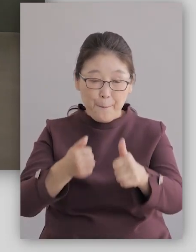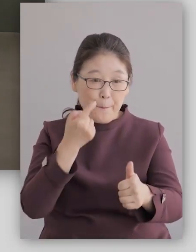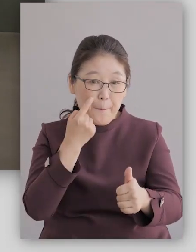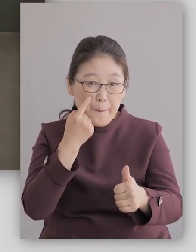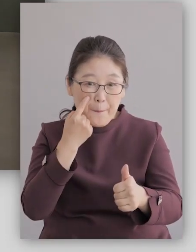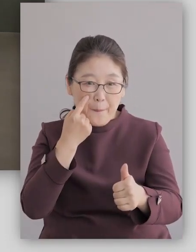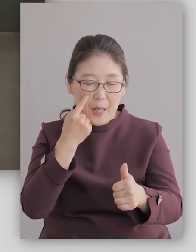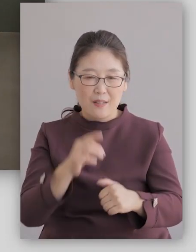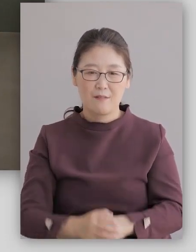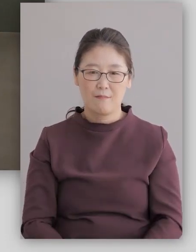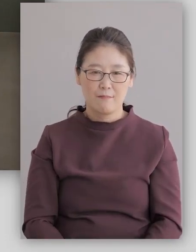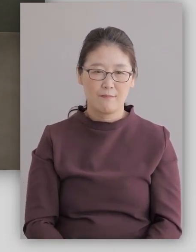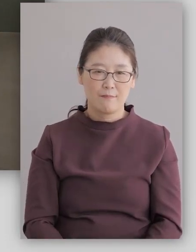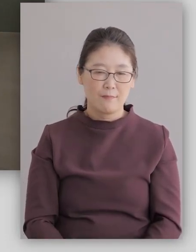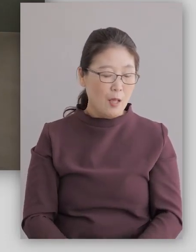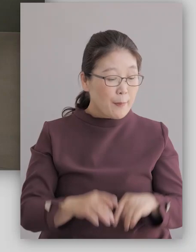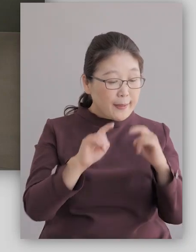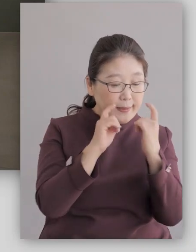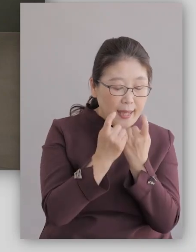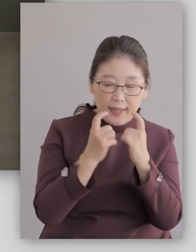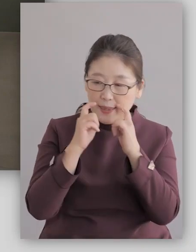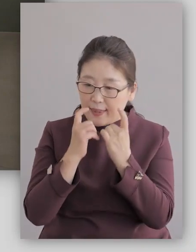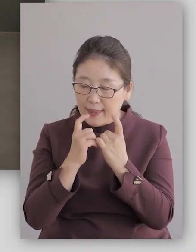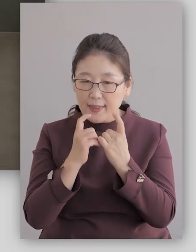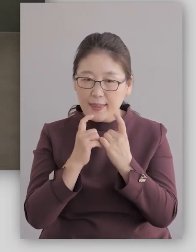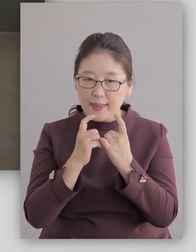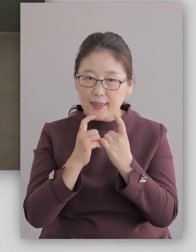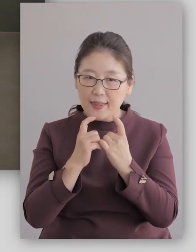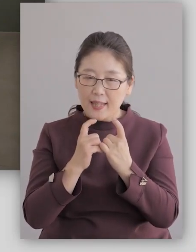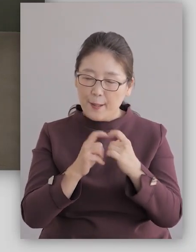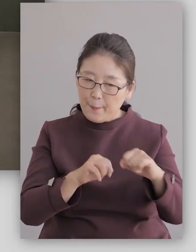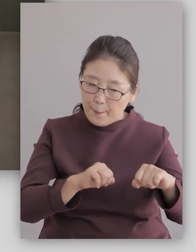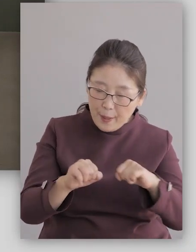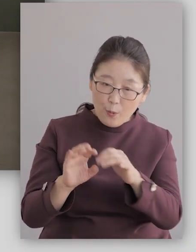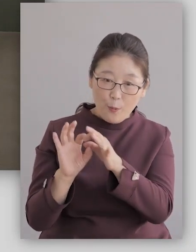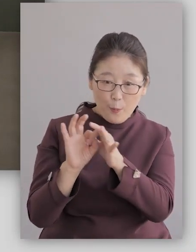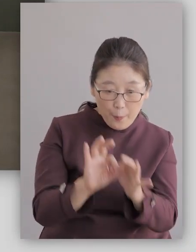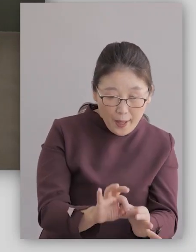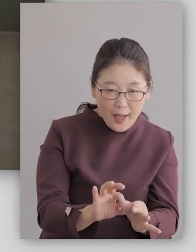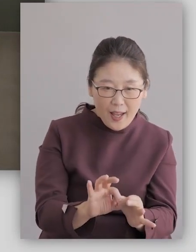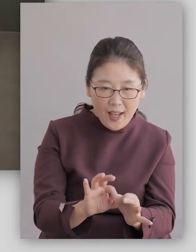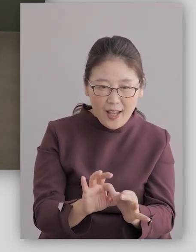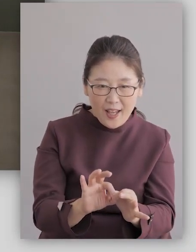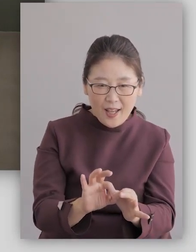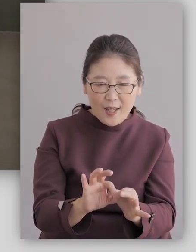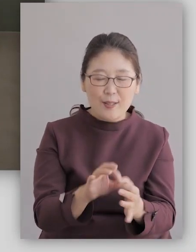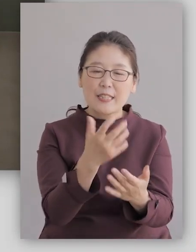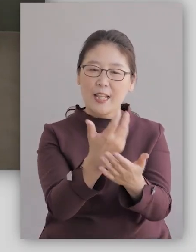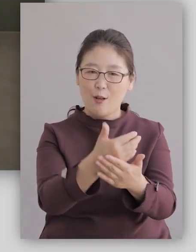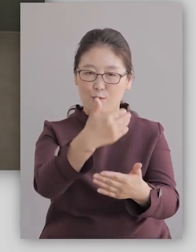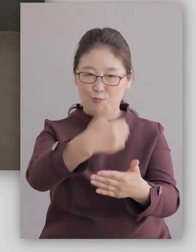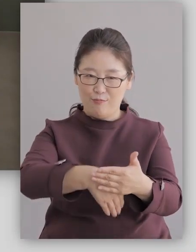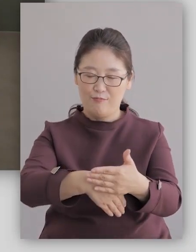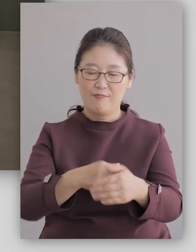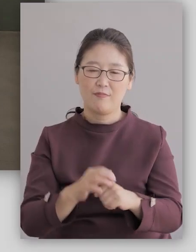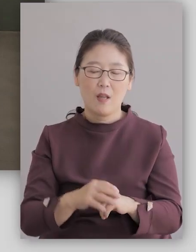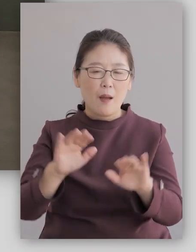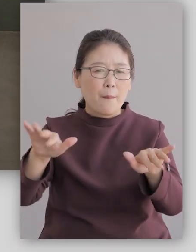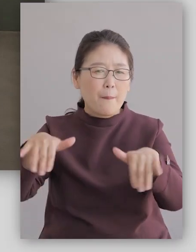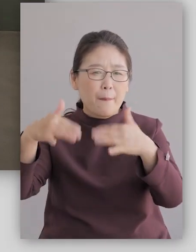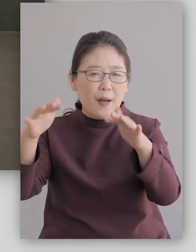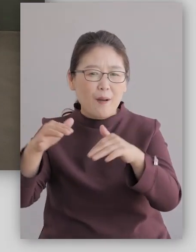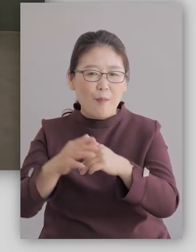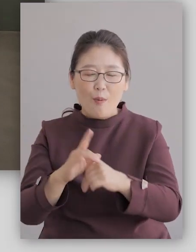이렇게 개인적인 부분을 지속적으로 창작하고 남겨놓게 되는데요. 이 바람은 실제적으로